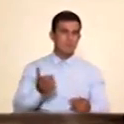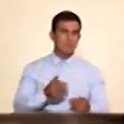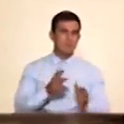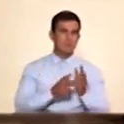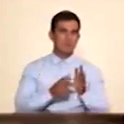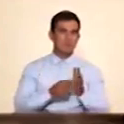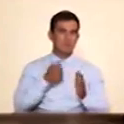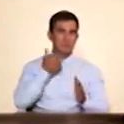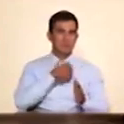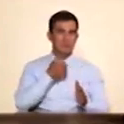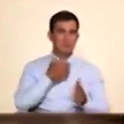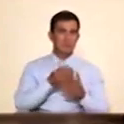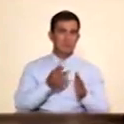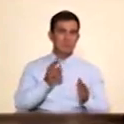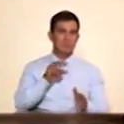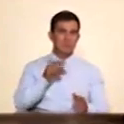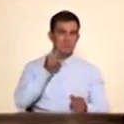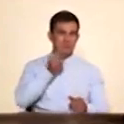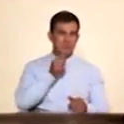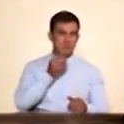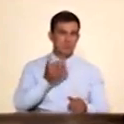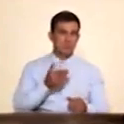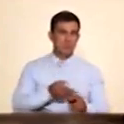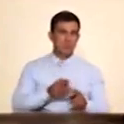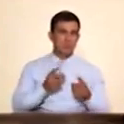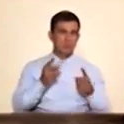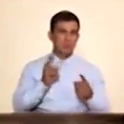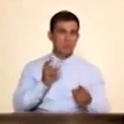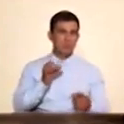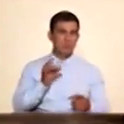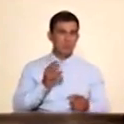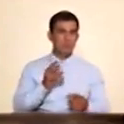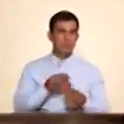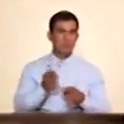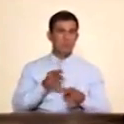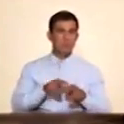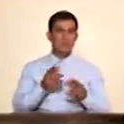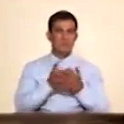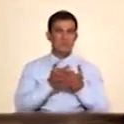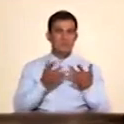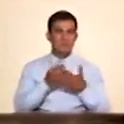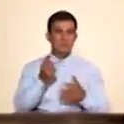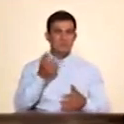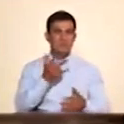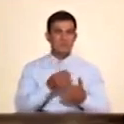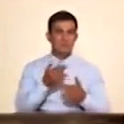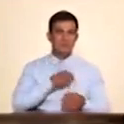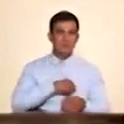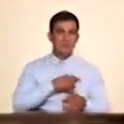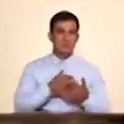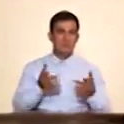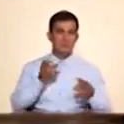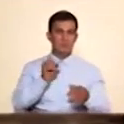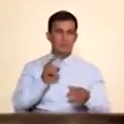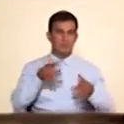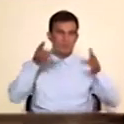800 yilning dekabr oyida Büyük Karlga Papa Lev 3 tomonidan toj kiydiriladi.